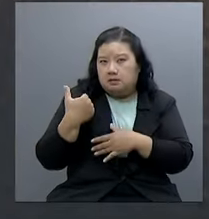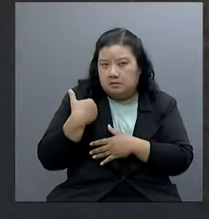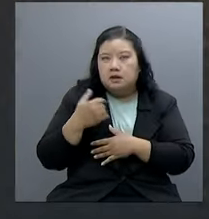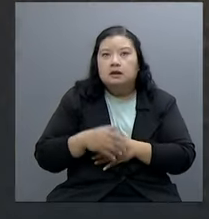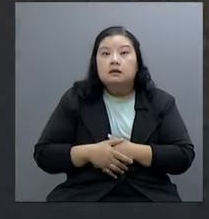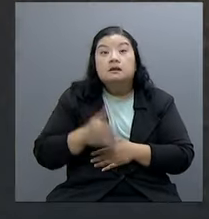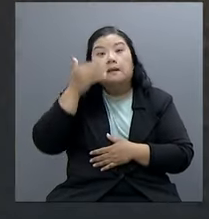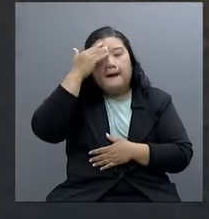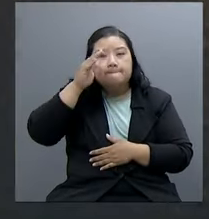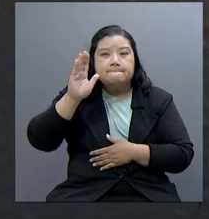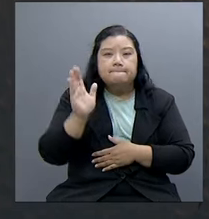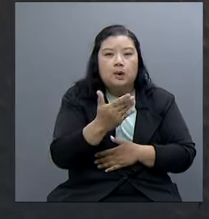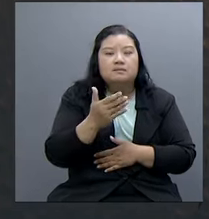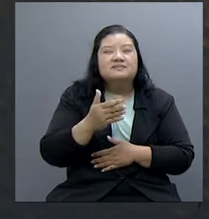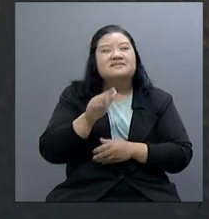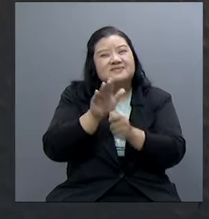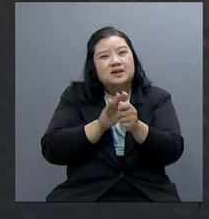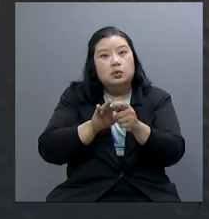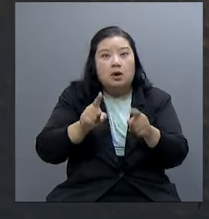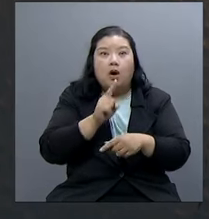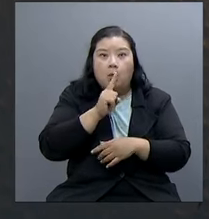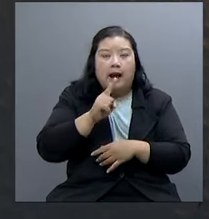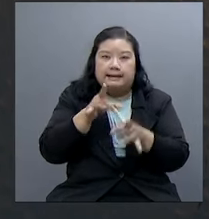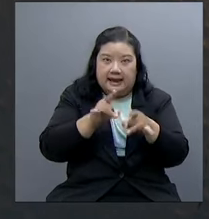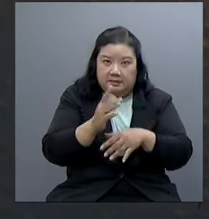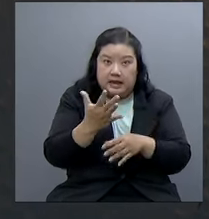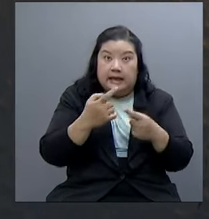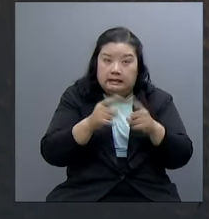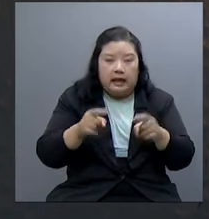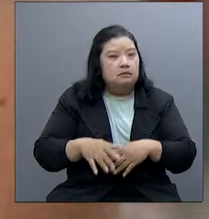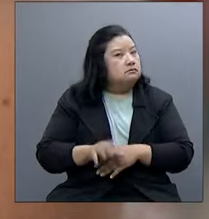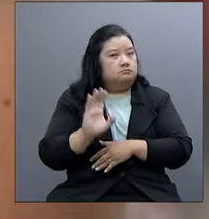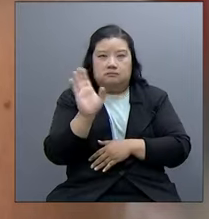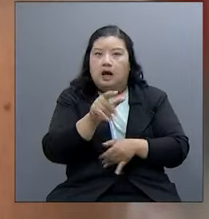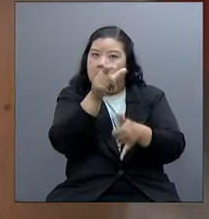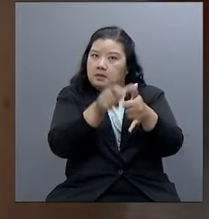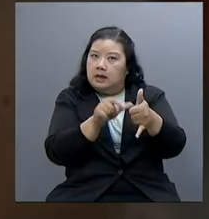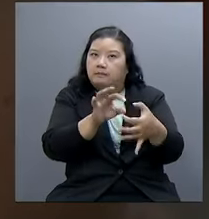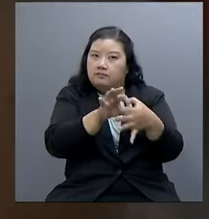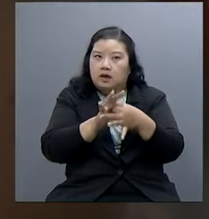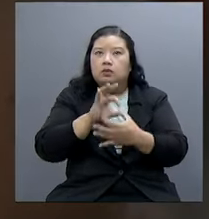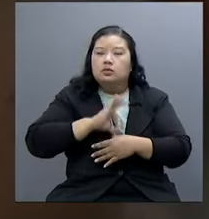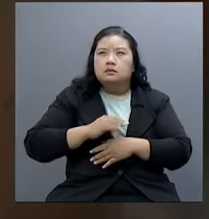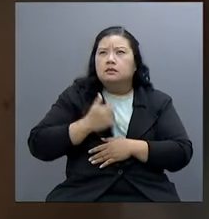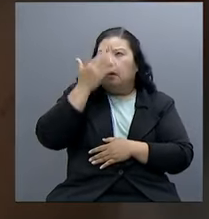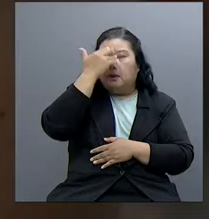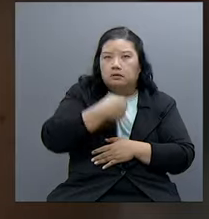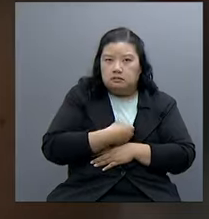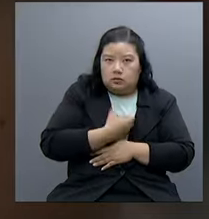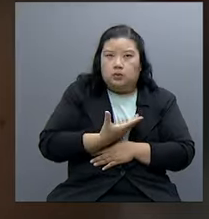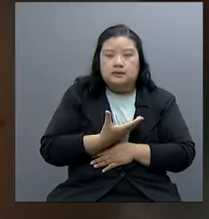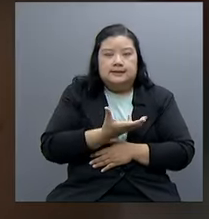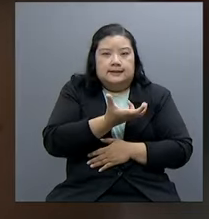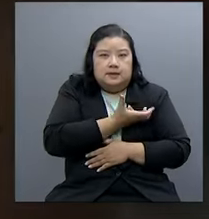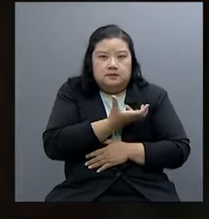จะตีหัวเดกเบาๆด้ความเอ็ดูไมได้มเจธนาทำร้ายแต่พทธิกรรมการตีหัวอาจทำใหเด็กนั้นรู้สตกใจเจ็บ